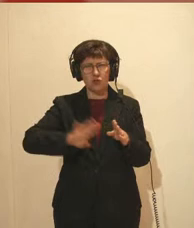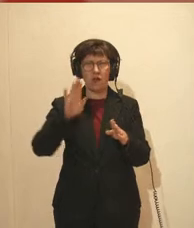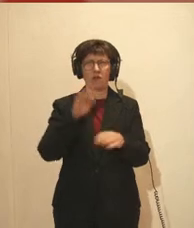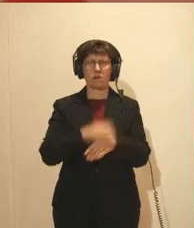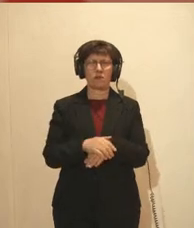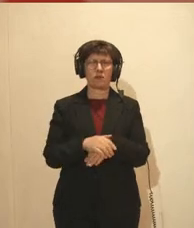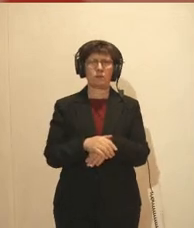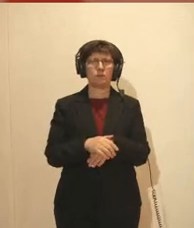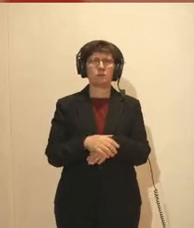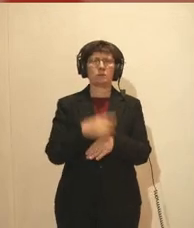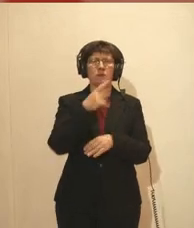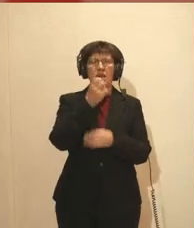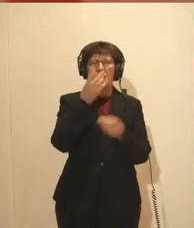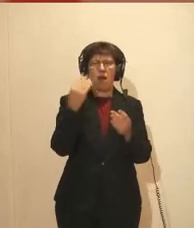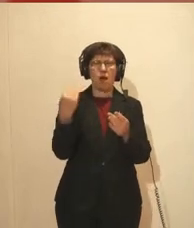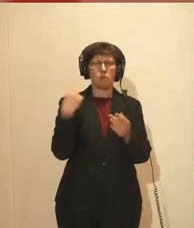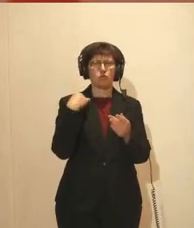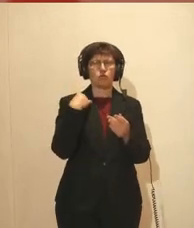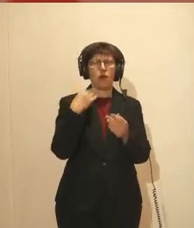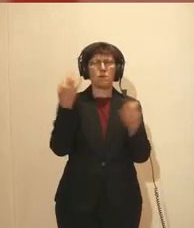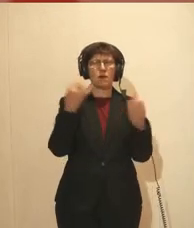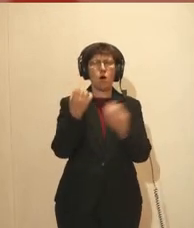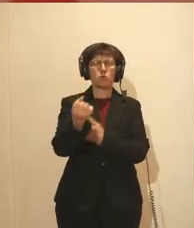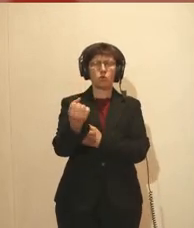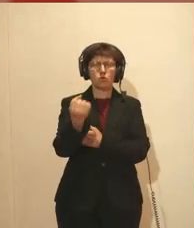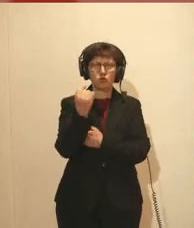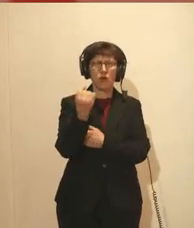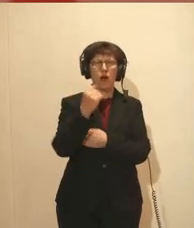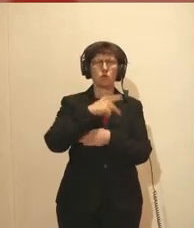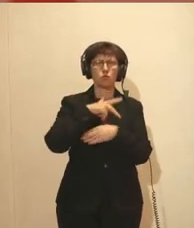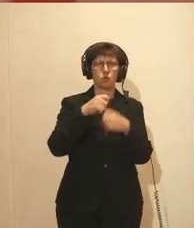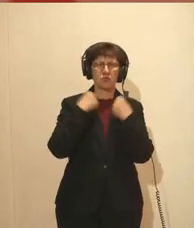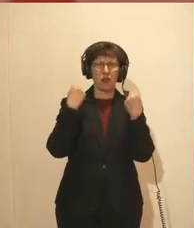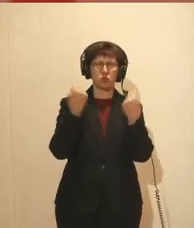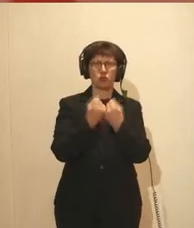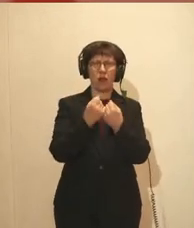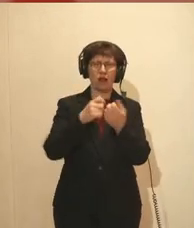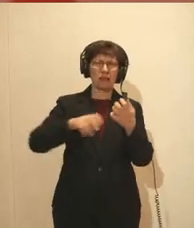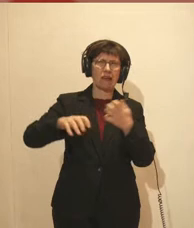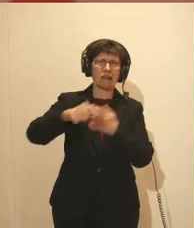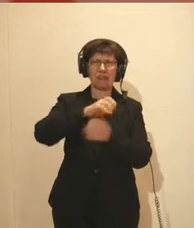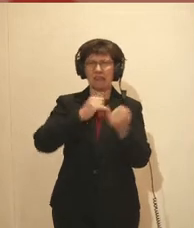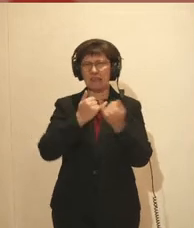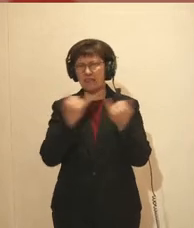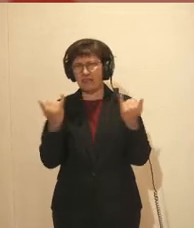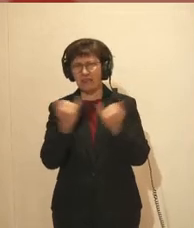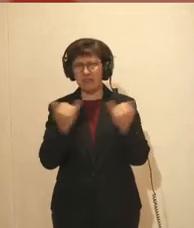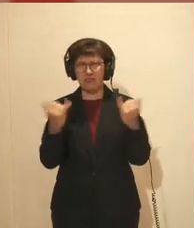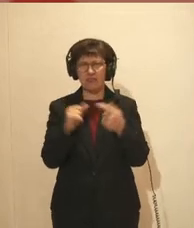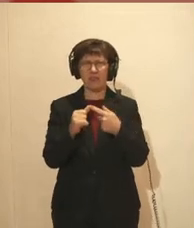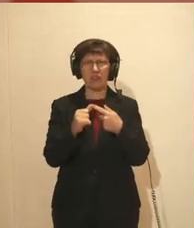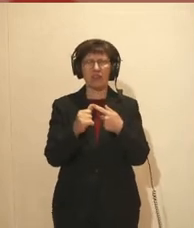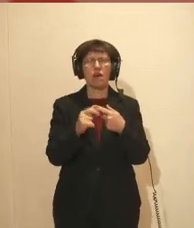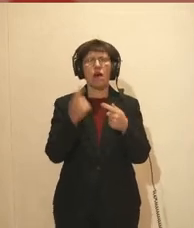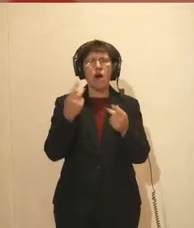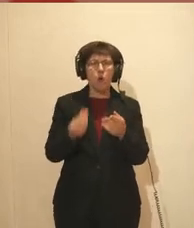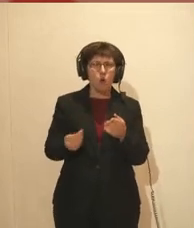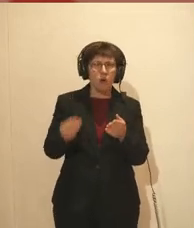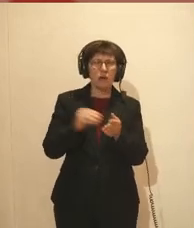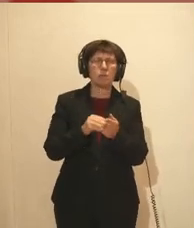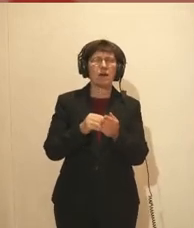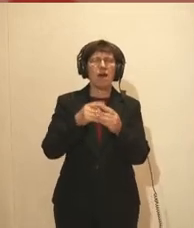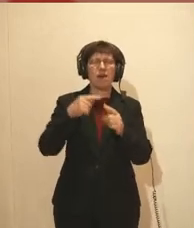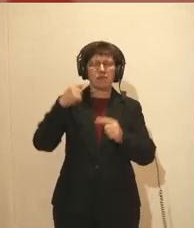er hat klar gemacht dass es einen starken sozialstaat braucht wenn wir durch diese krise gut kommen wollen dazu gehört auch eine